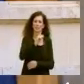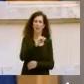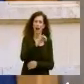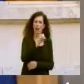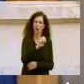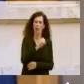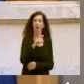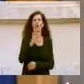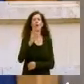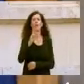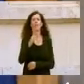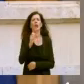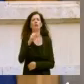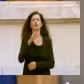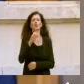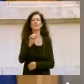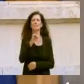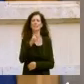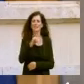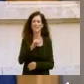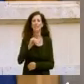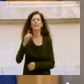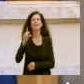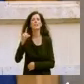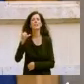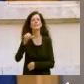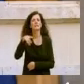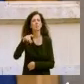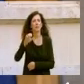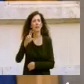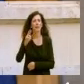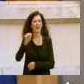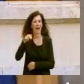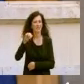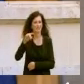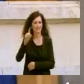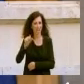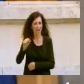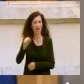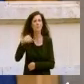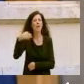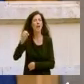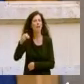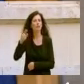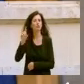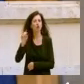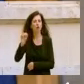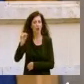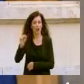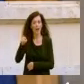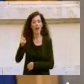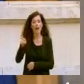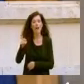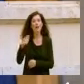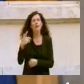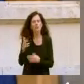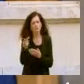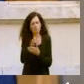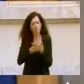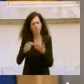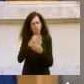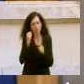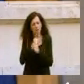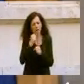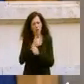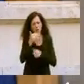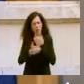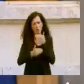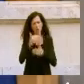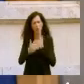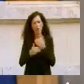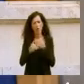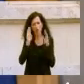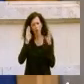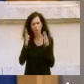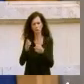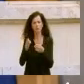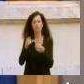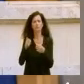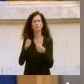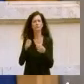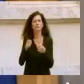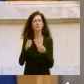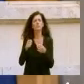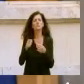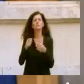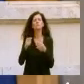mendola stanno facendo un gran lavoro in europa e non solo sul piano diplomatico per assicurare che il nostro